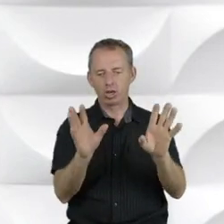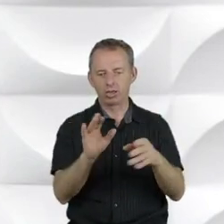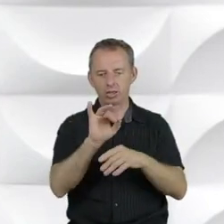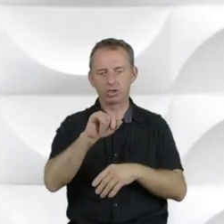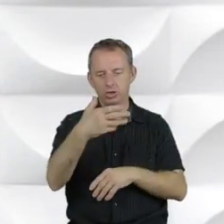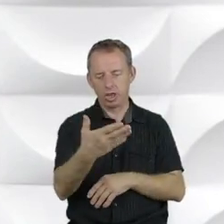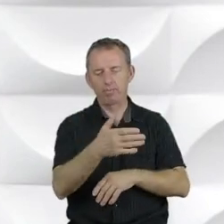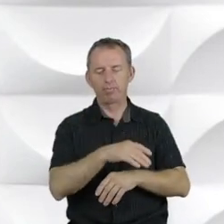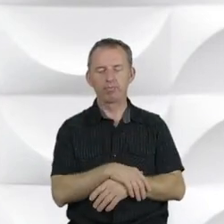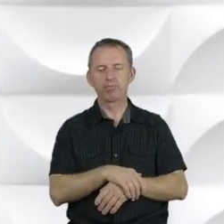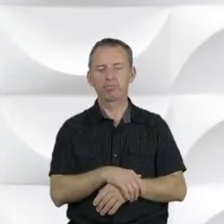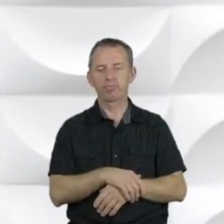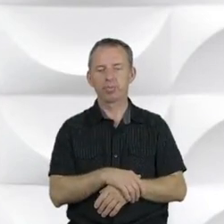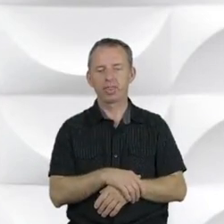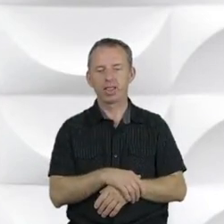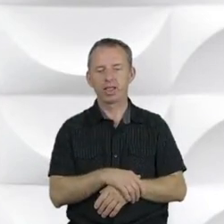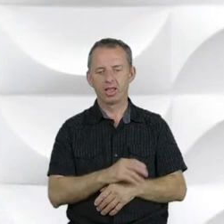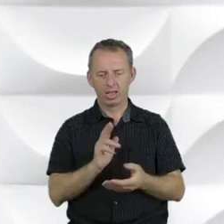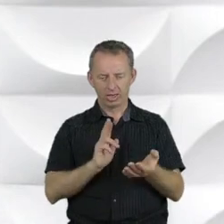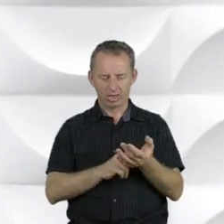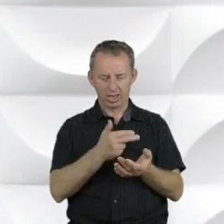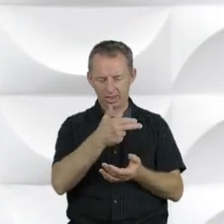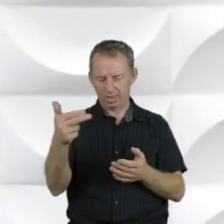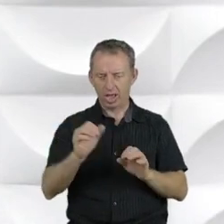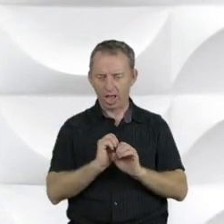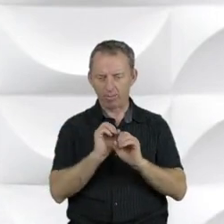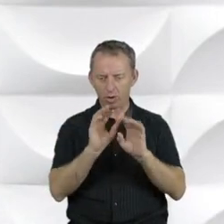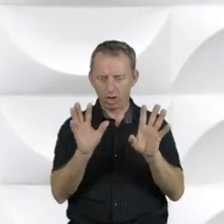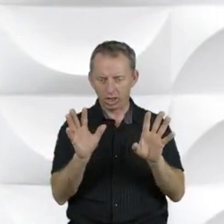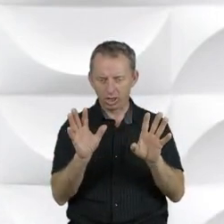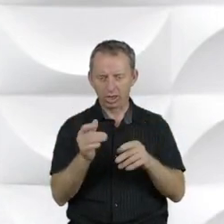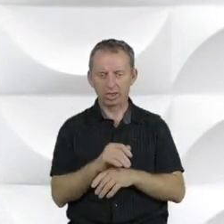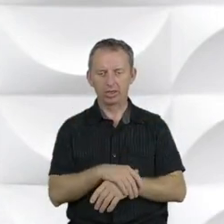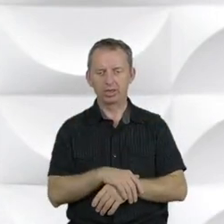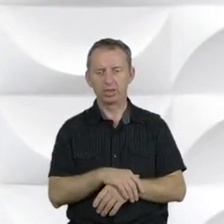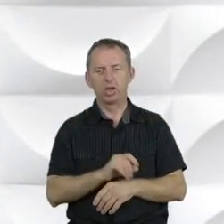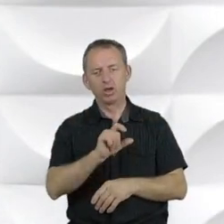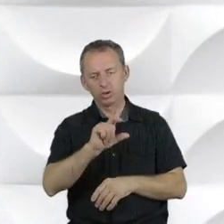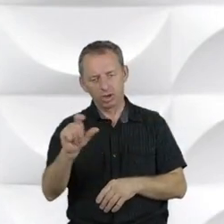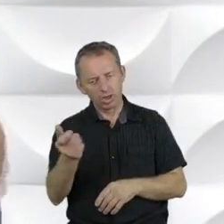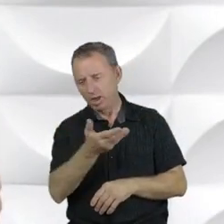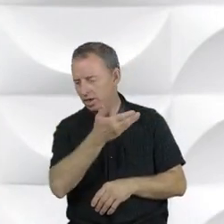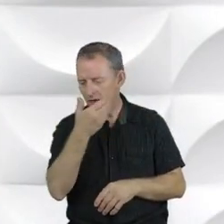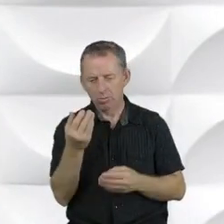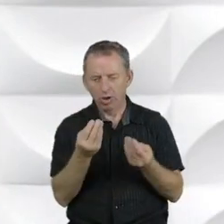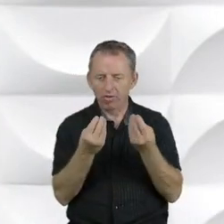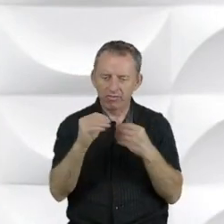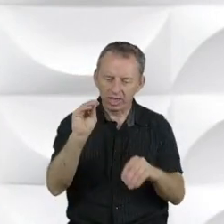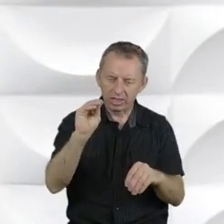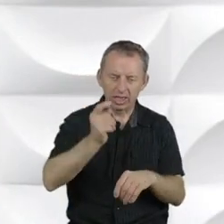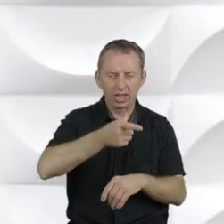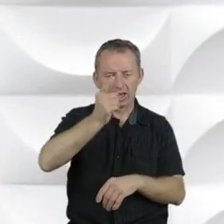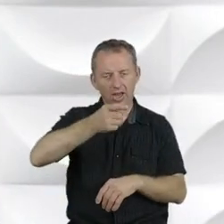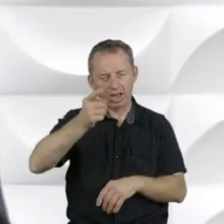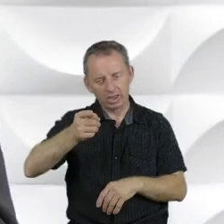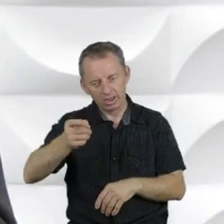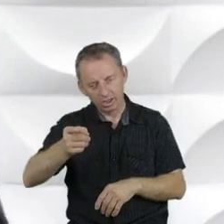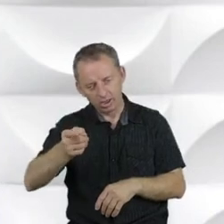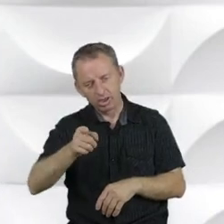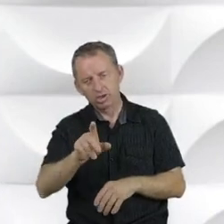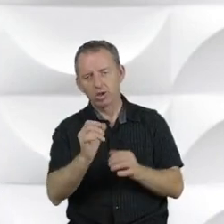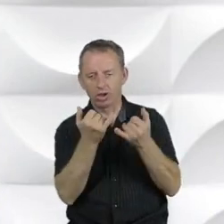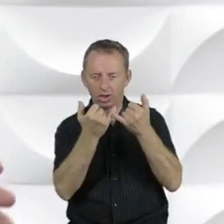apokaliptycznym. Na temat apokalipsy ostatnio chyba nie ma więcej kazań o